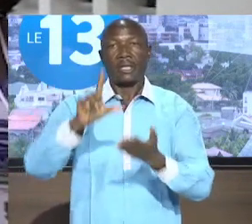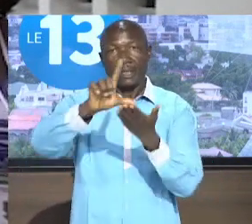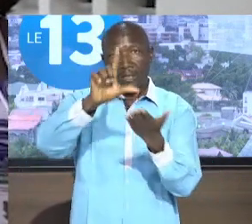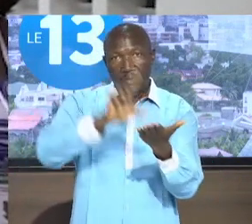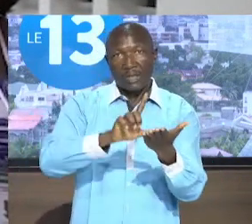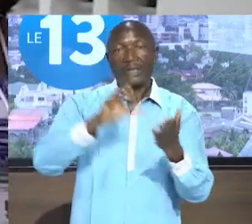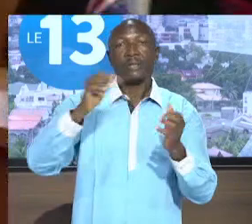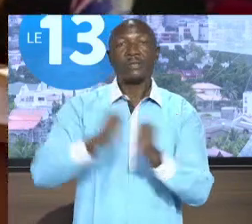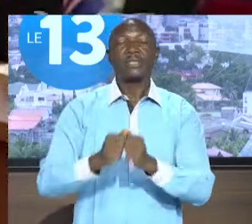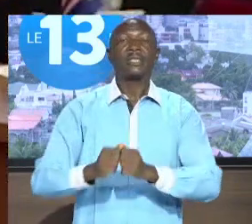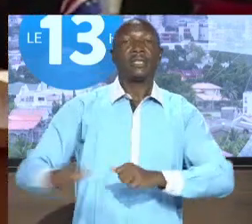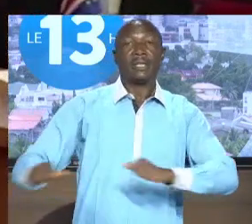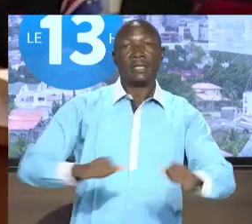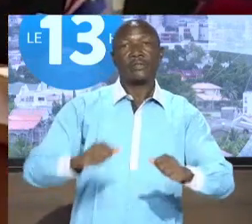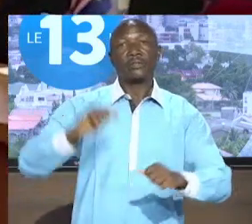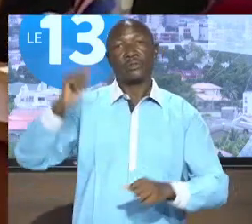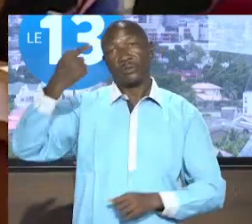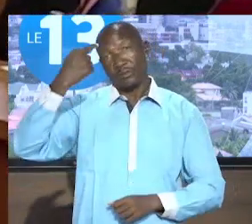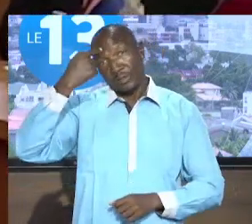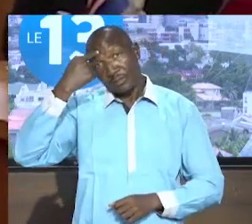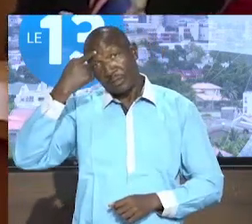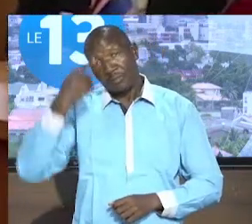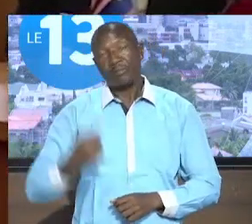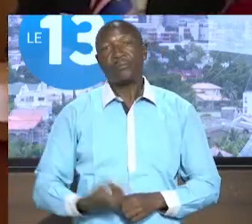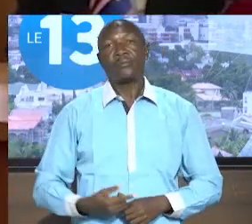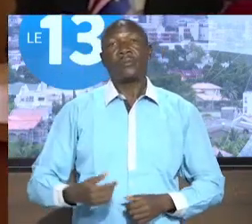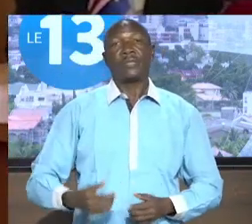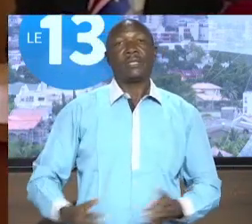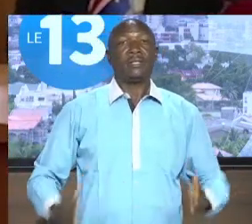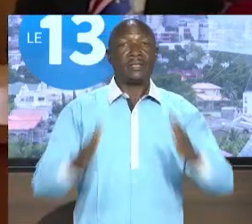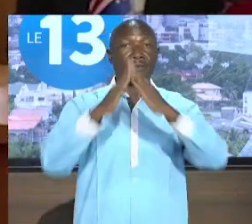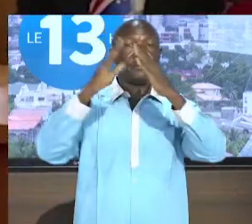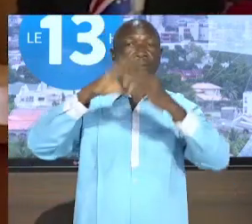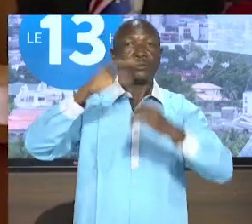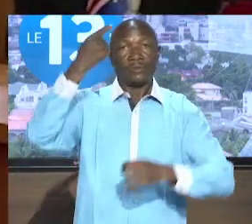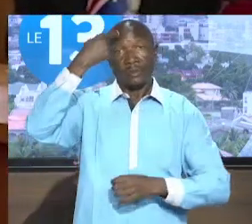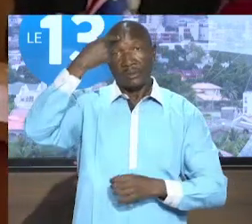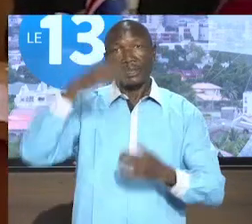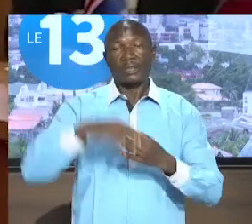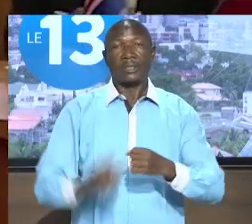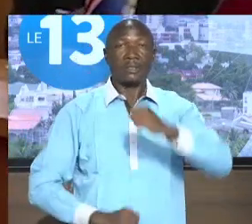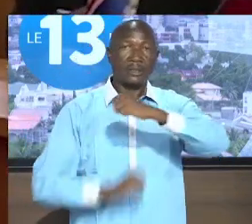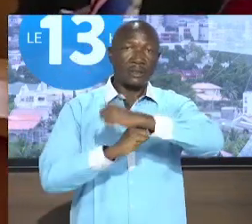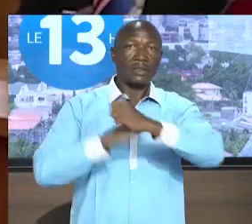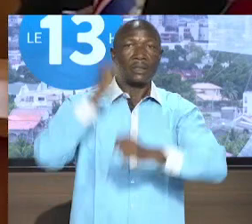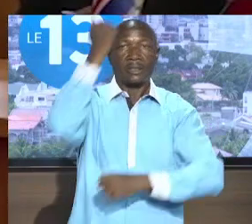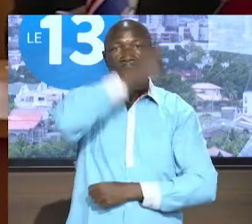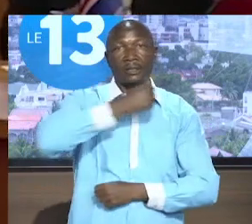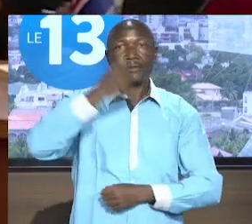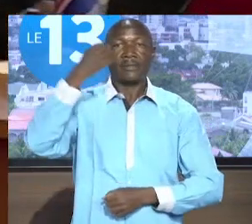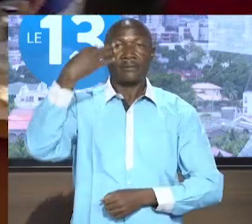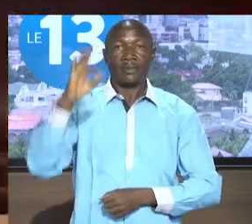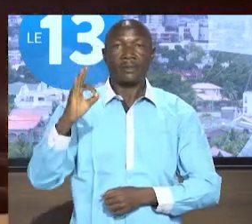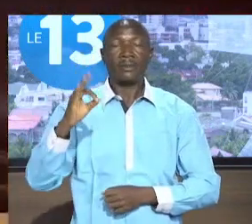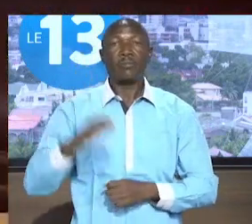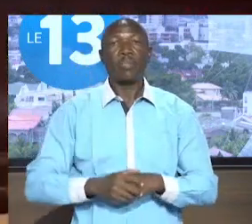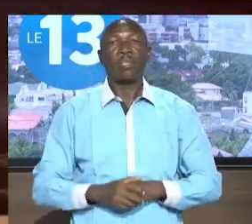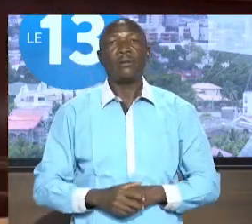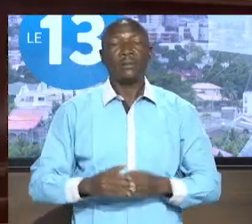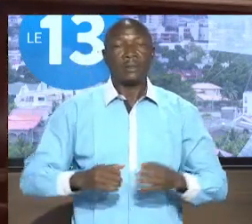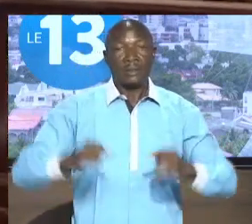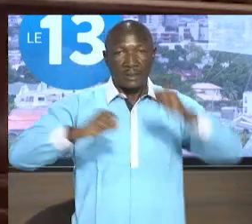l'action du gouvernement. Les défis de la gouvernance démocratique et de la sécurité en Afrique francophone, la